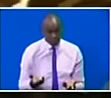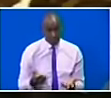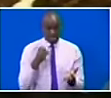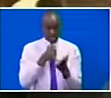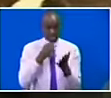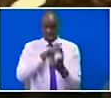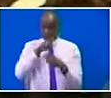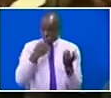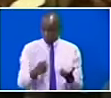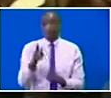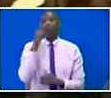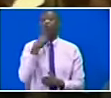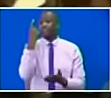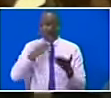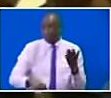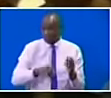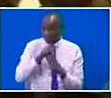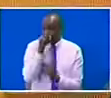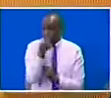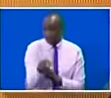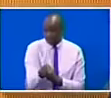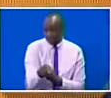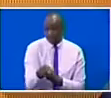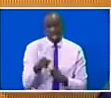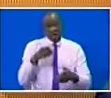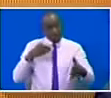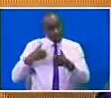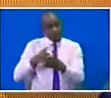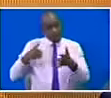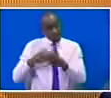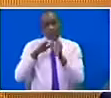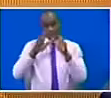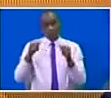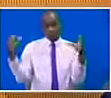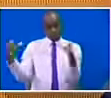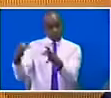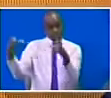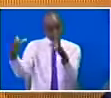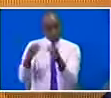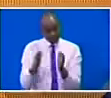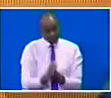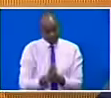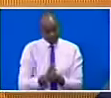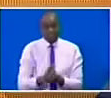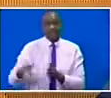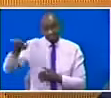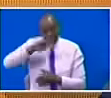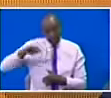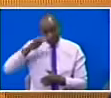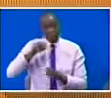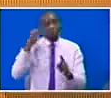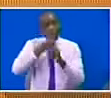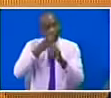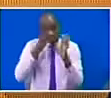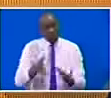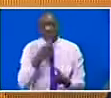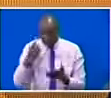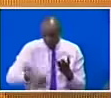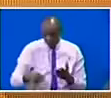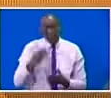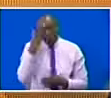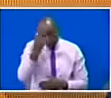na sheria inasema nini kuhusiana na haswa zile pingamizi ambazo ziko kutoka kwa wana mazingira kuhusiana na reli hiyo